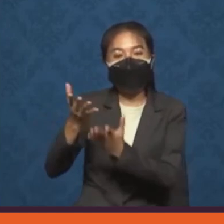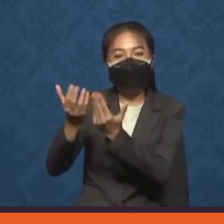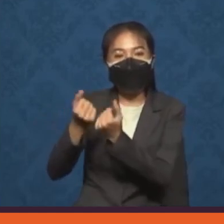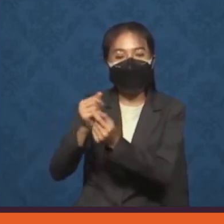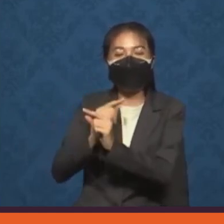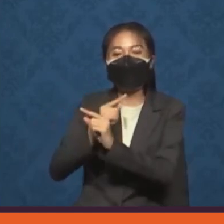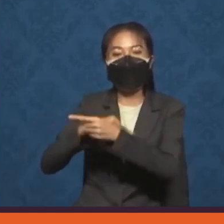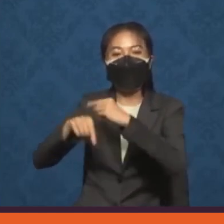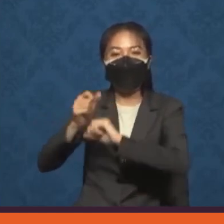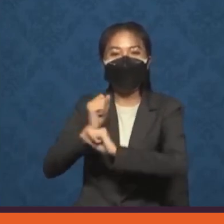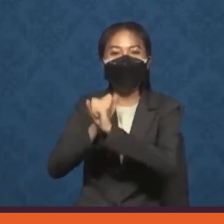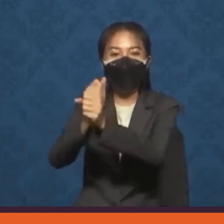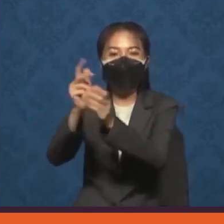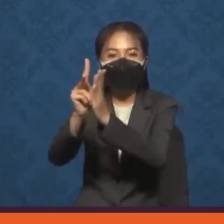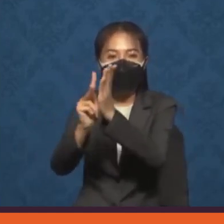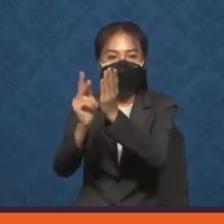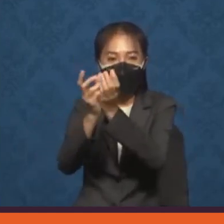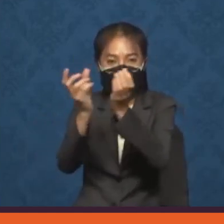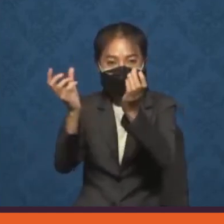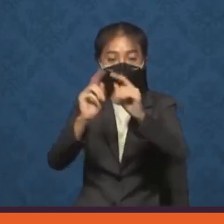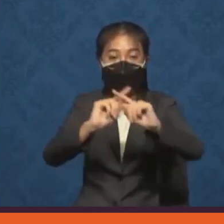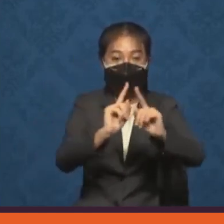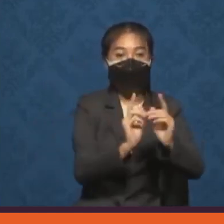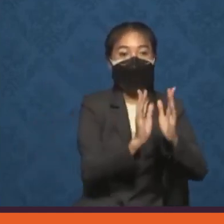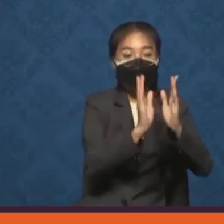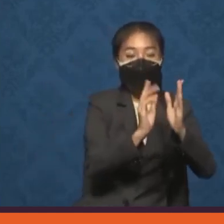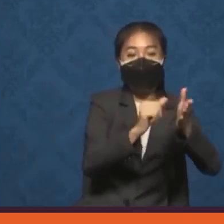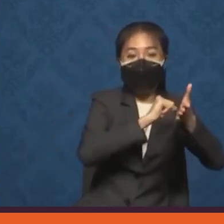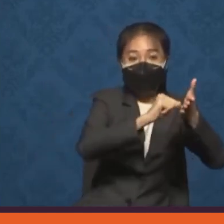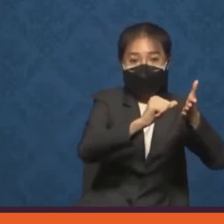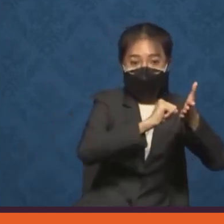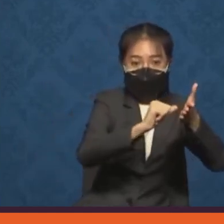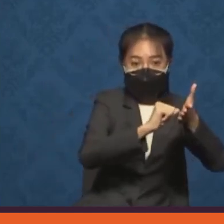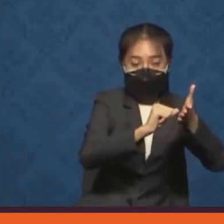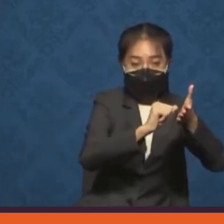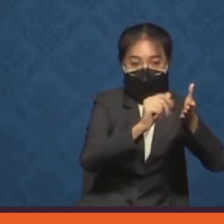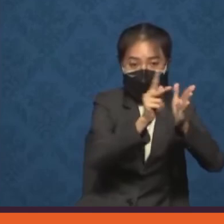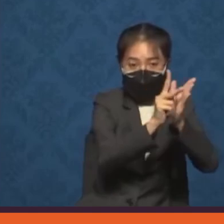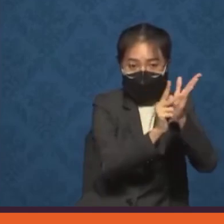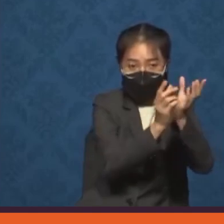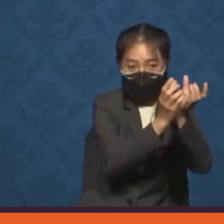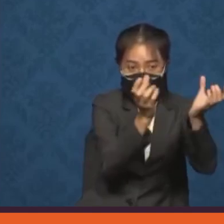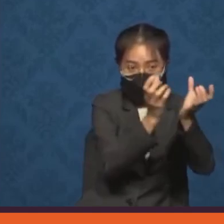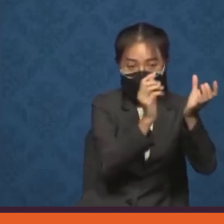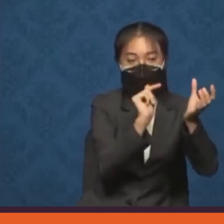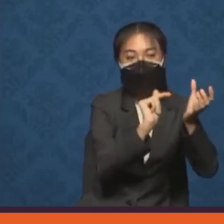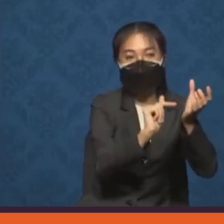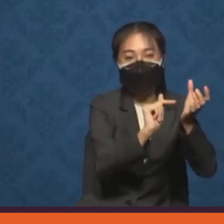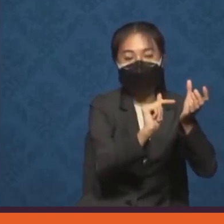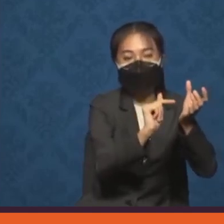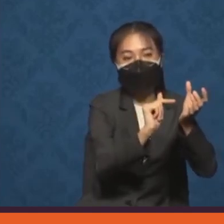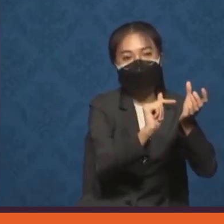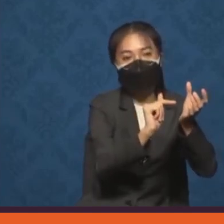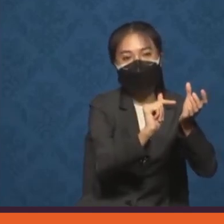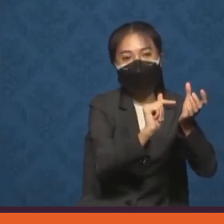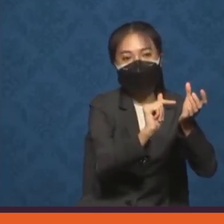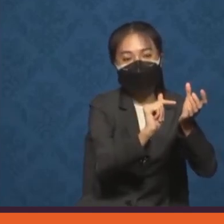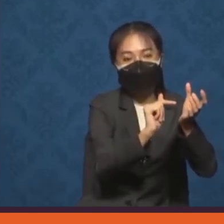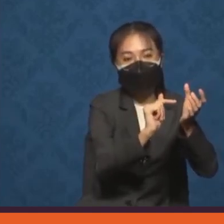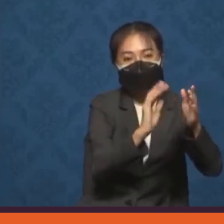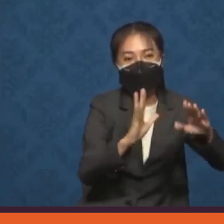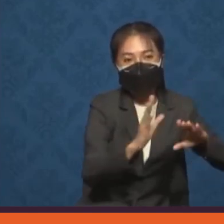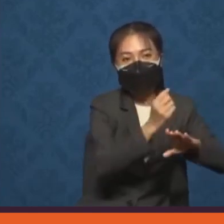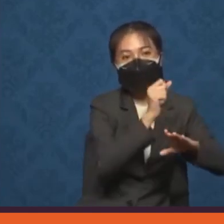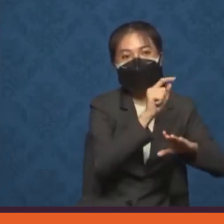มนูญแต่อำนาจแก้รัฐธรรมนูญเนี่ยใหญ่กว่าอำนาจที่รับมาจากรัฐธรรมนูญครับเราเรียกกันว่าอำนาจสถาปนารัฐธร